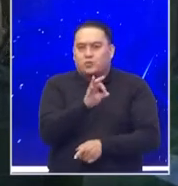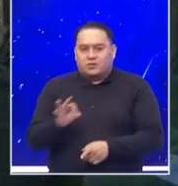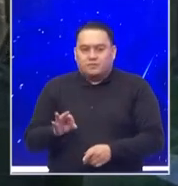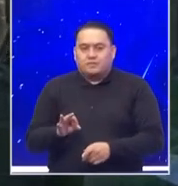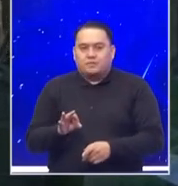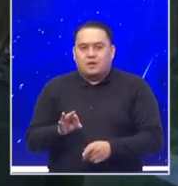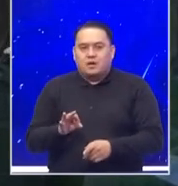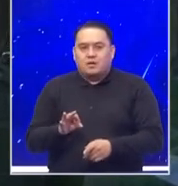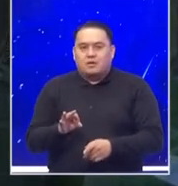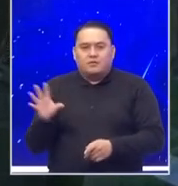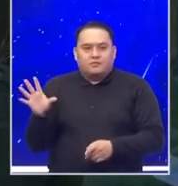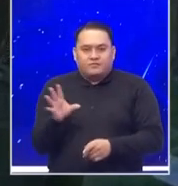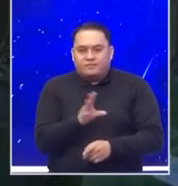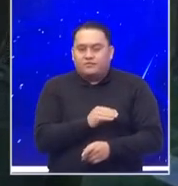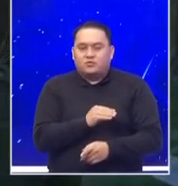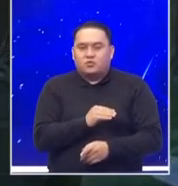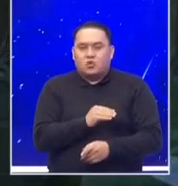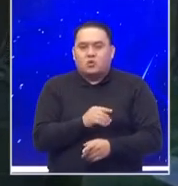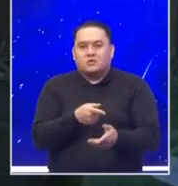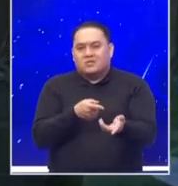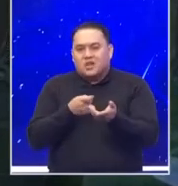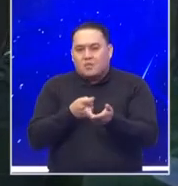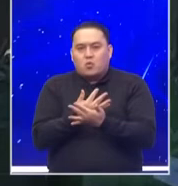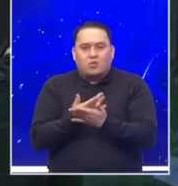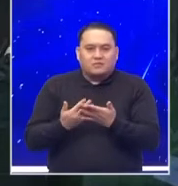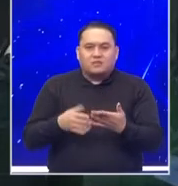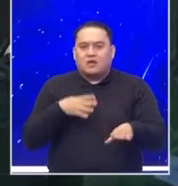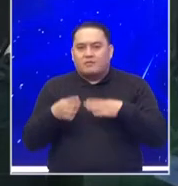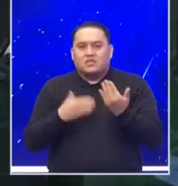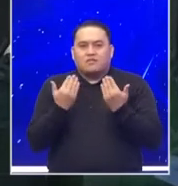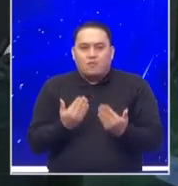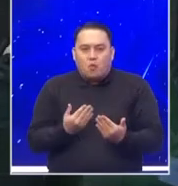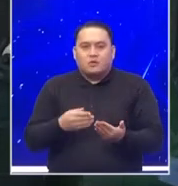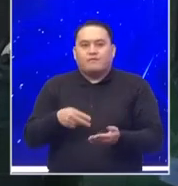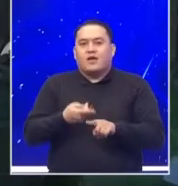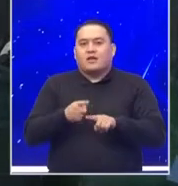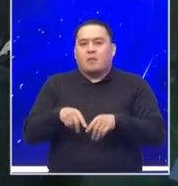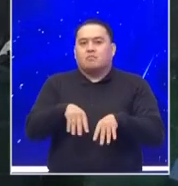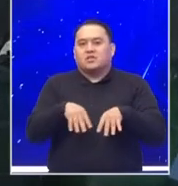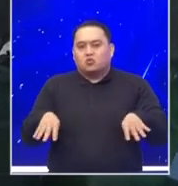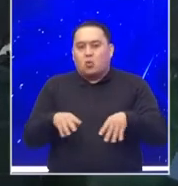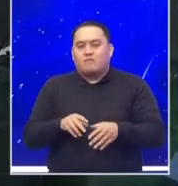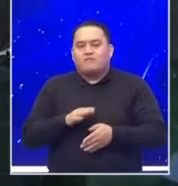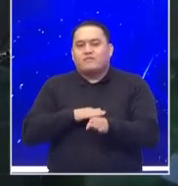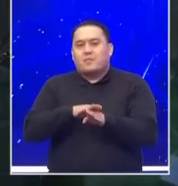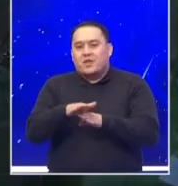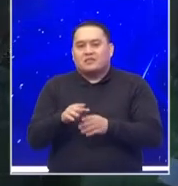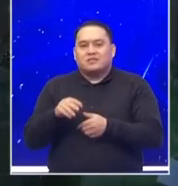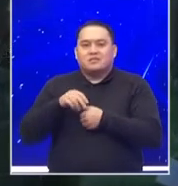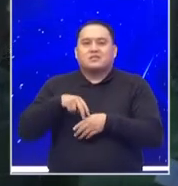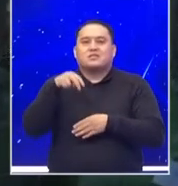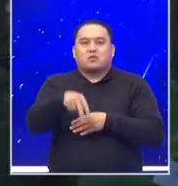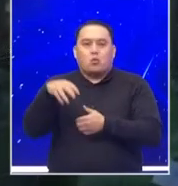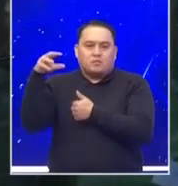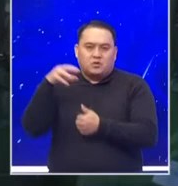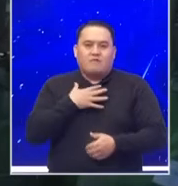обкатку танка стрельбу все это прошли чтоб сегодня мы стояли в этом ряду для совершения прыжков очень волнительный